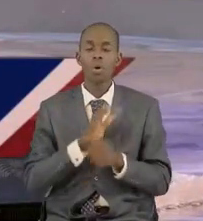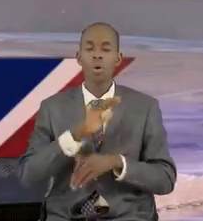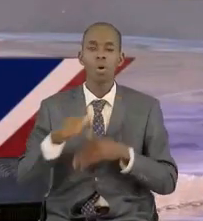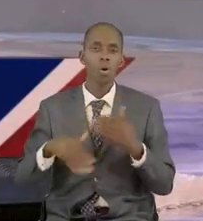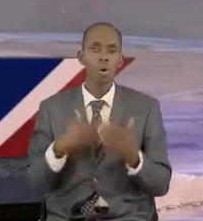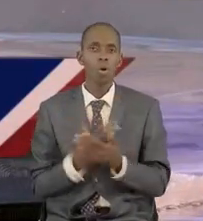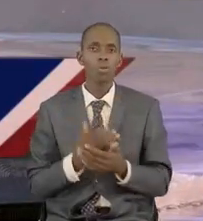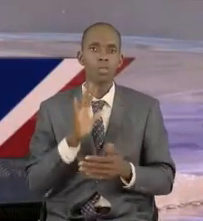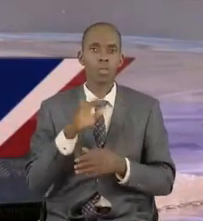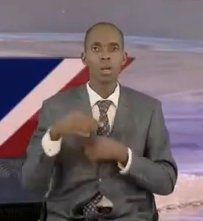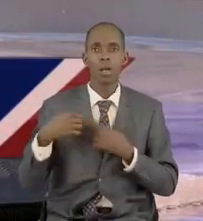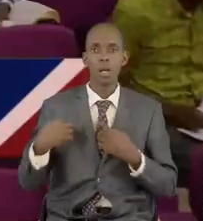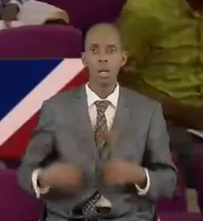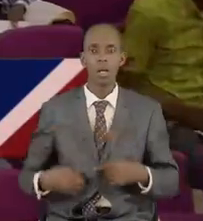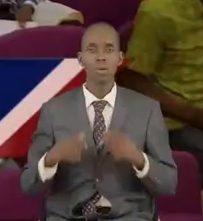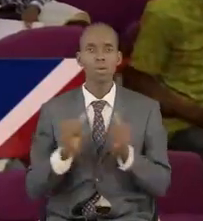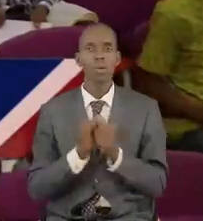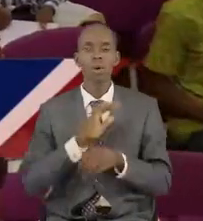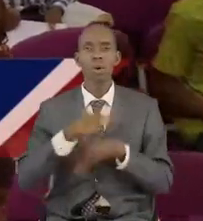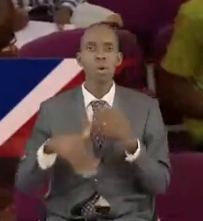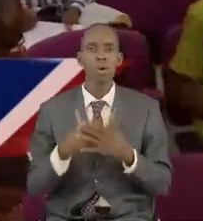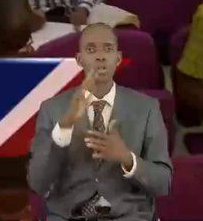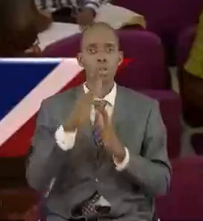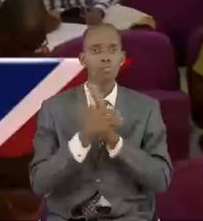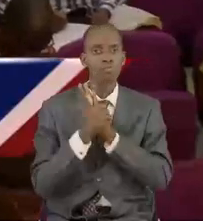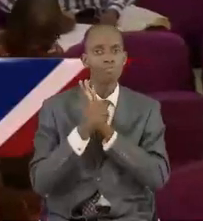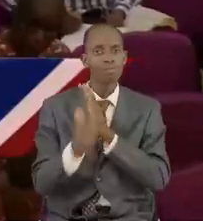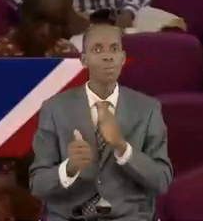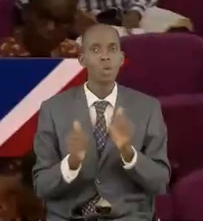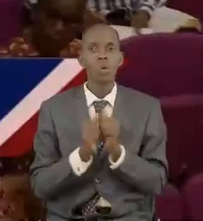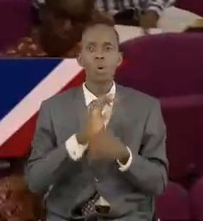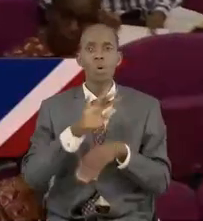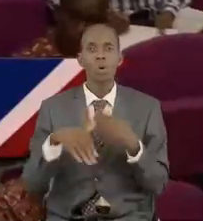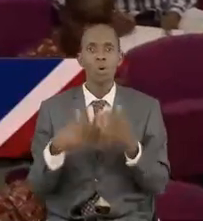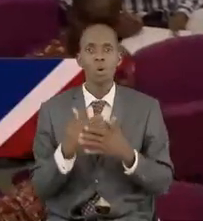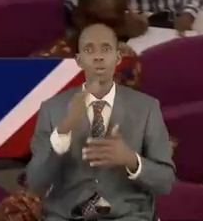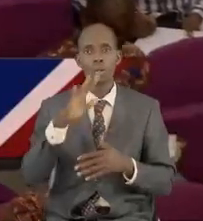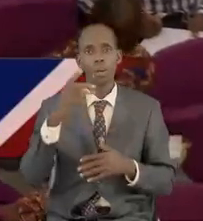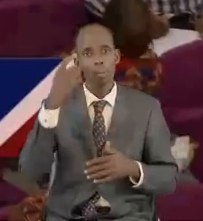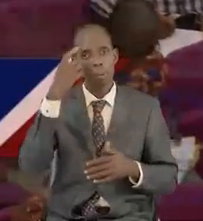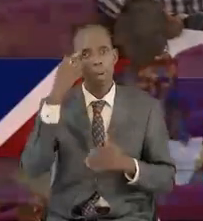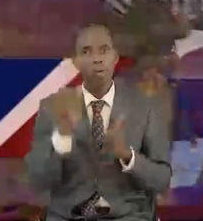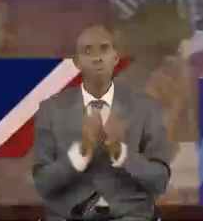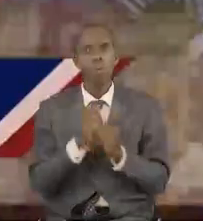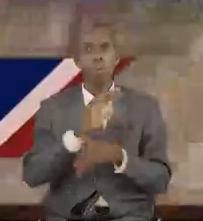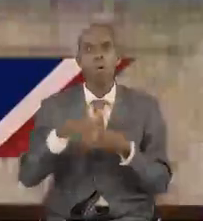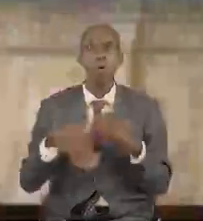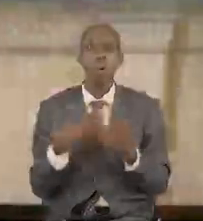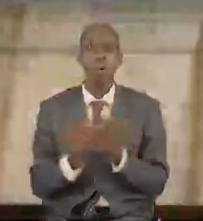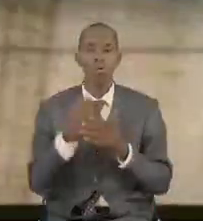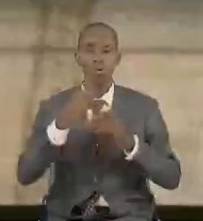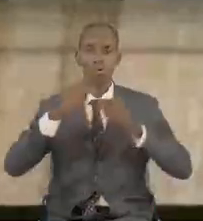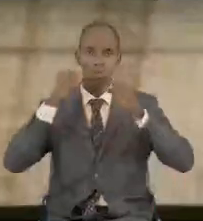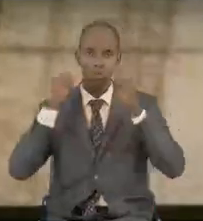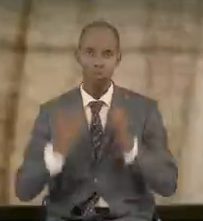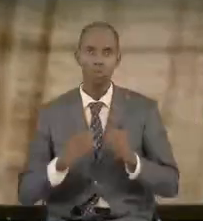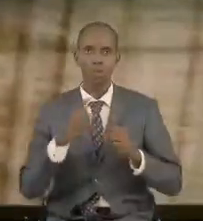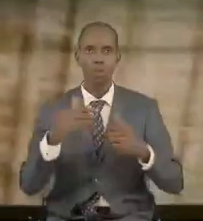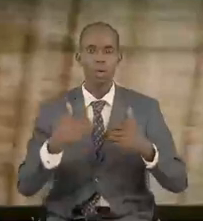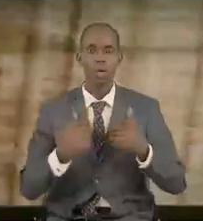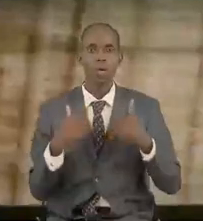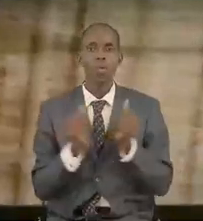avec de tout notre corps de tout notre temps de toute notre force de toute l'épine dorsales